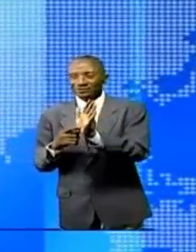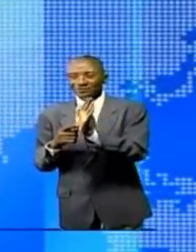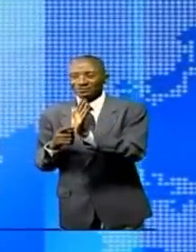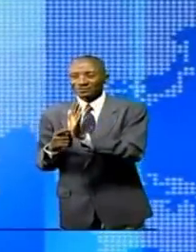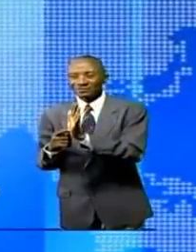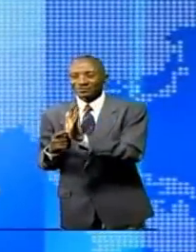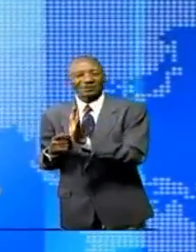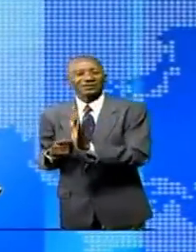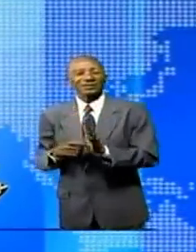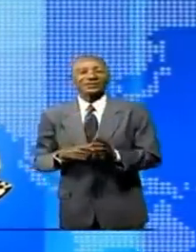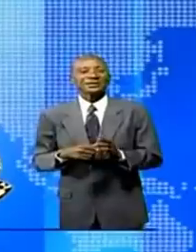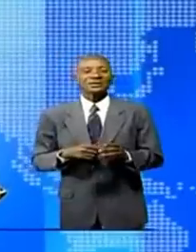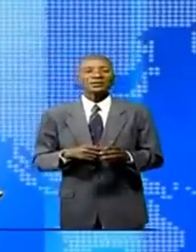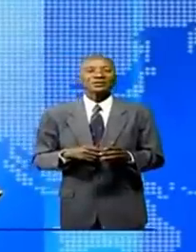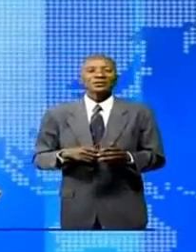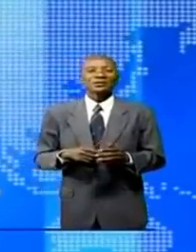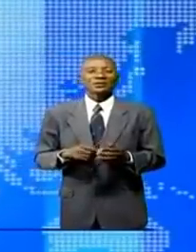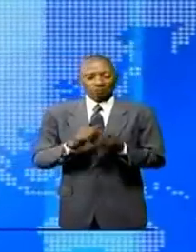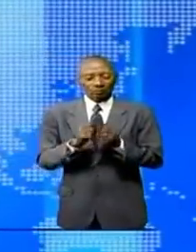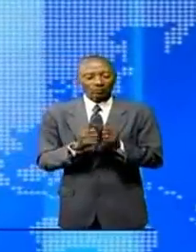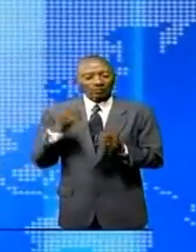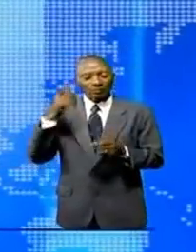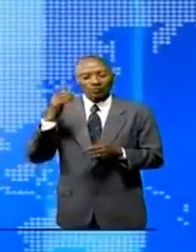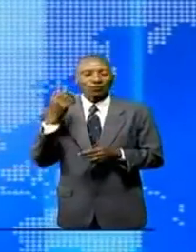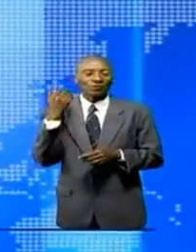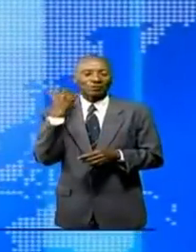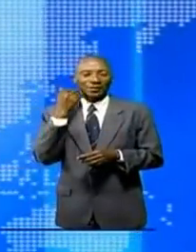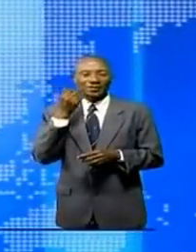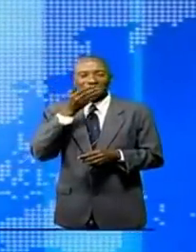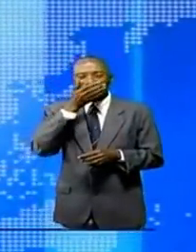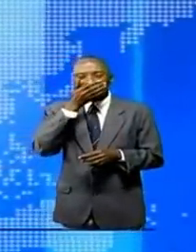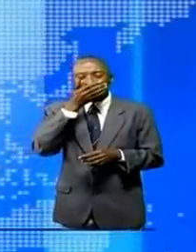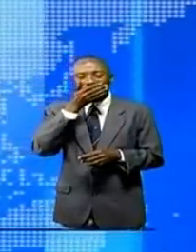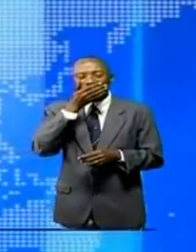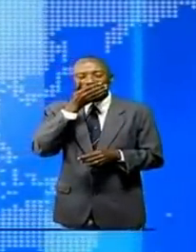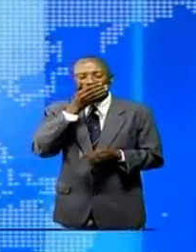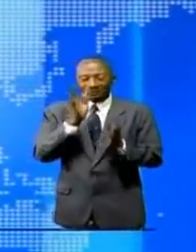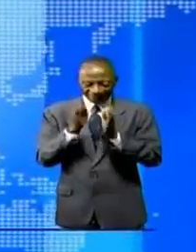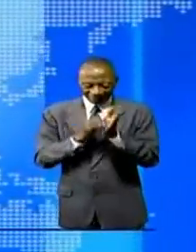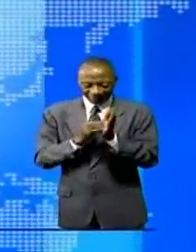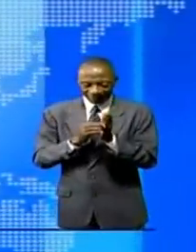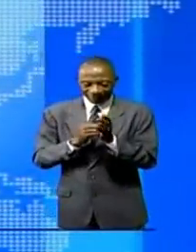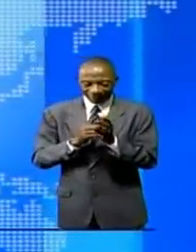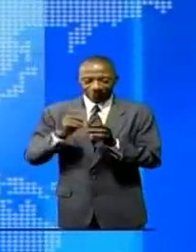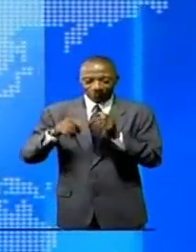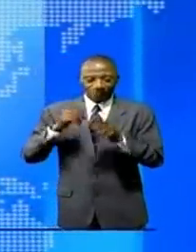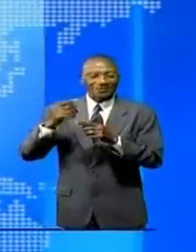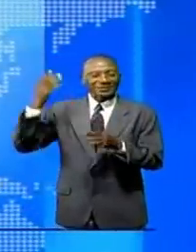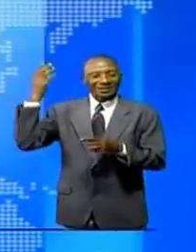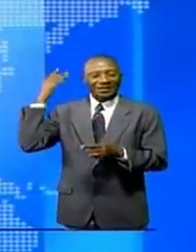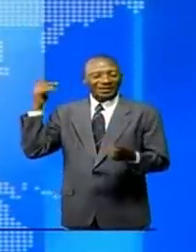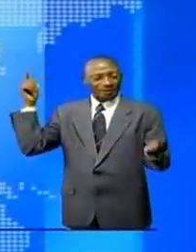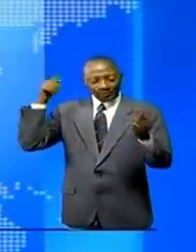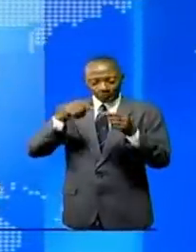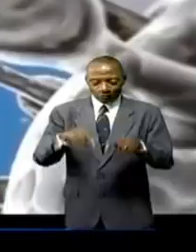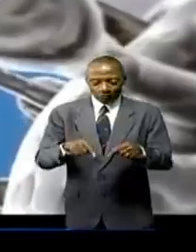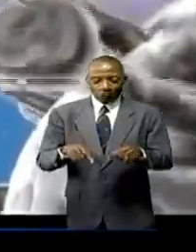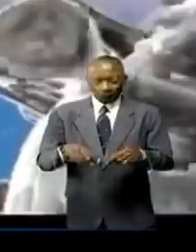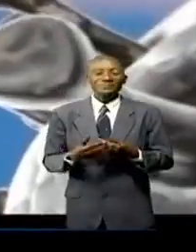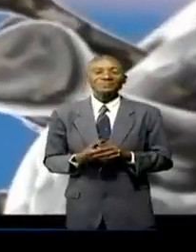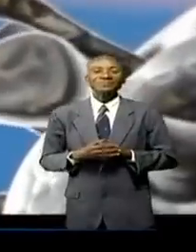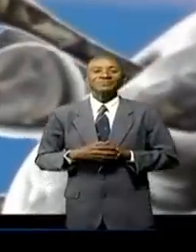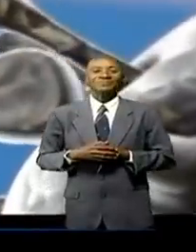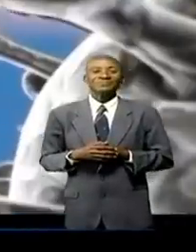la genèse de la COVID-19 autour du professeur Dr Jean-Jacques Kayembe. Il nous fait savoir Rodé Panda dans ce reportage. La pandémie